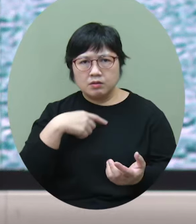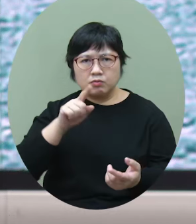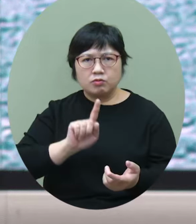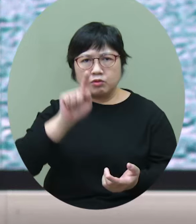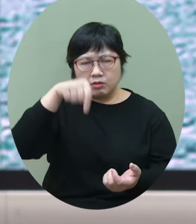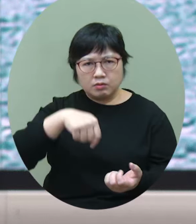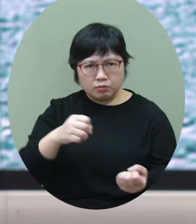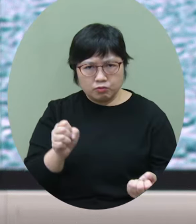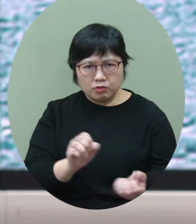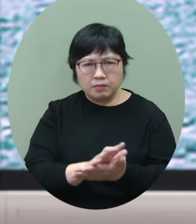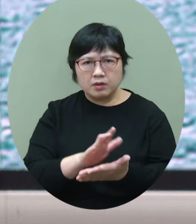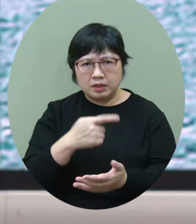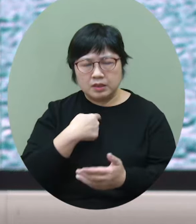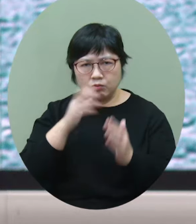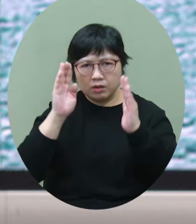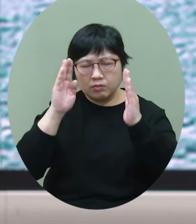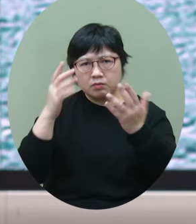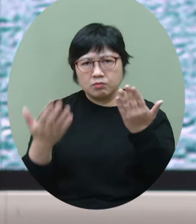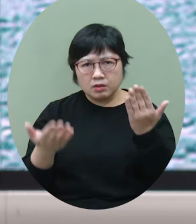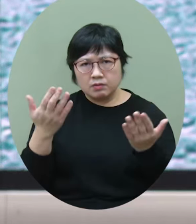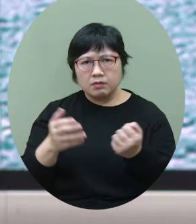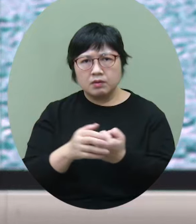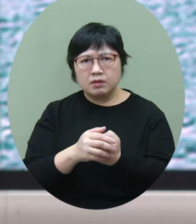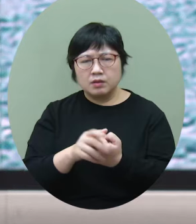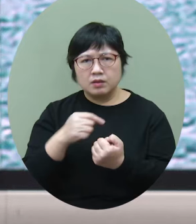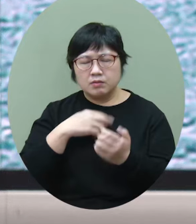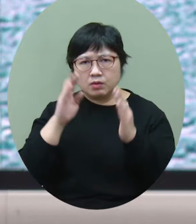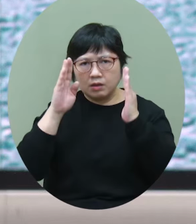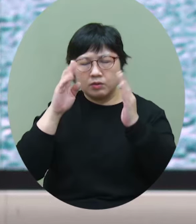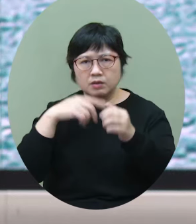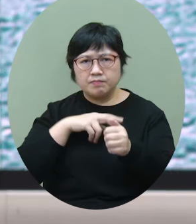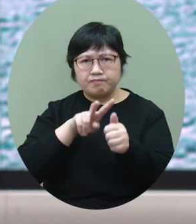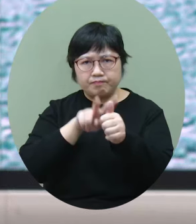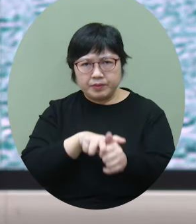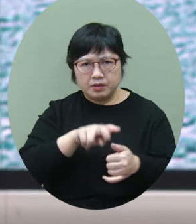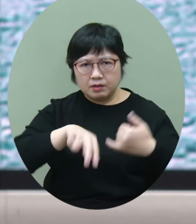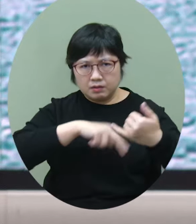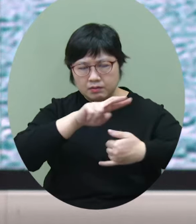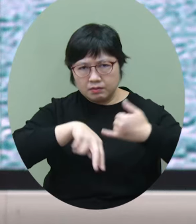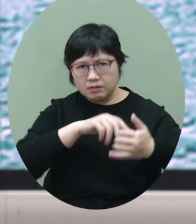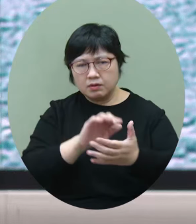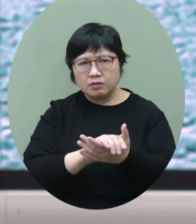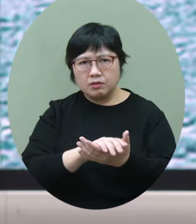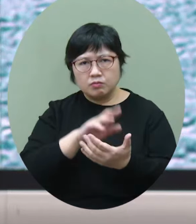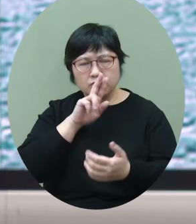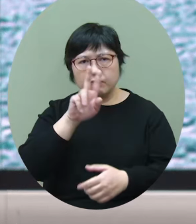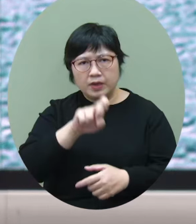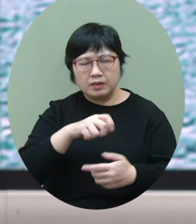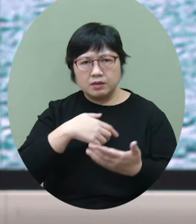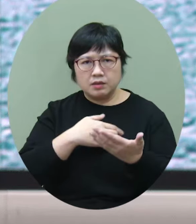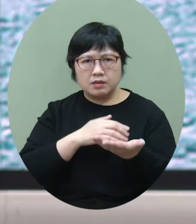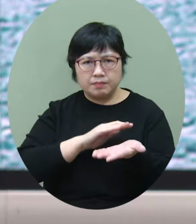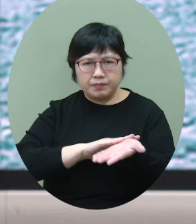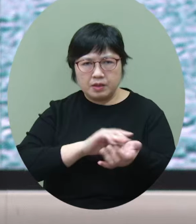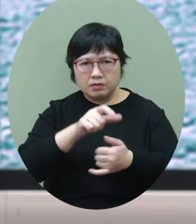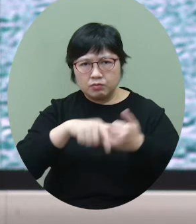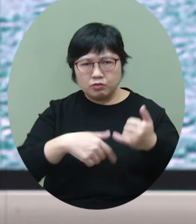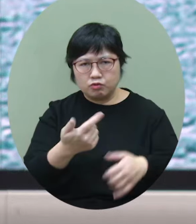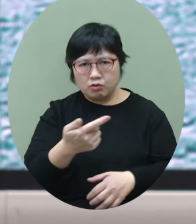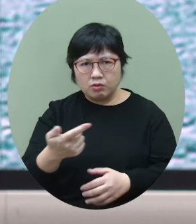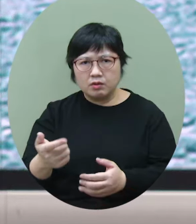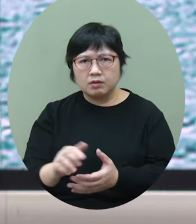播，所以我們就要留意住，就做了強制檢測啦。那如果他真的發現有多的個案，當然我們就要考慮